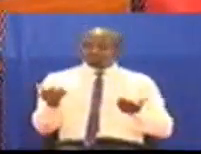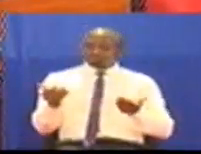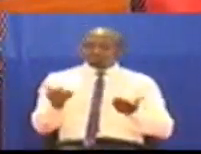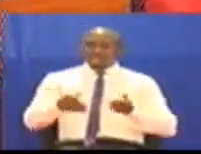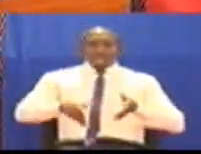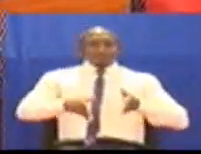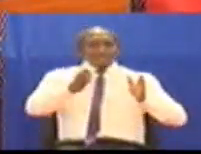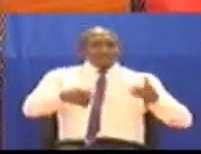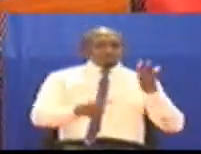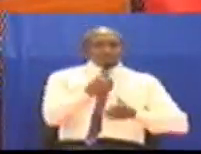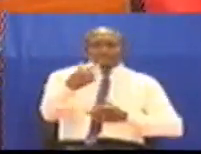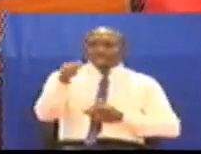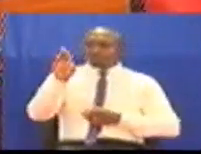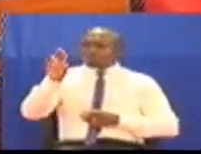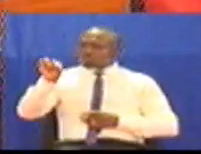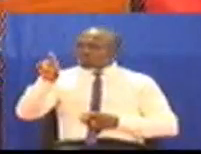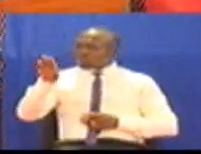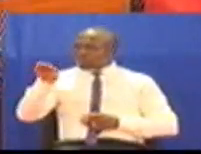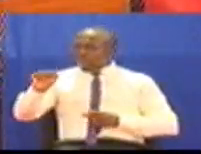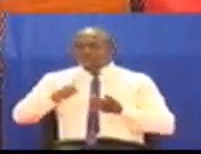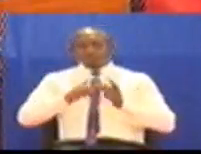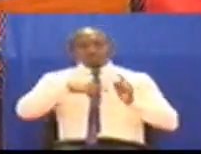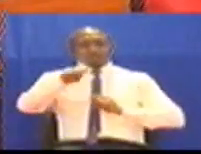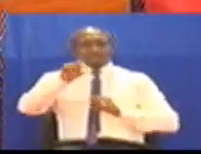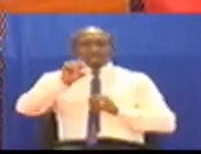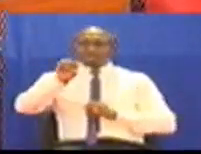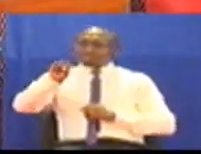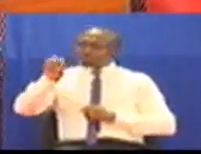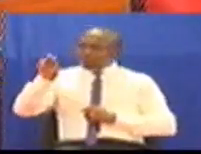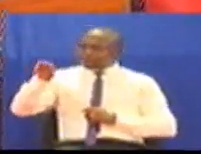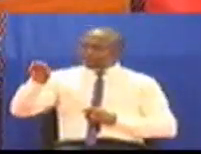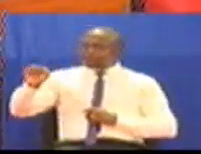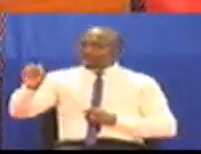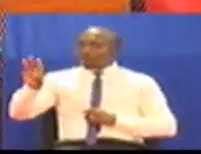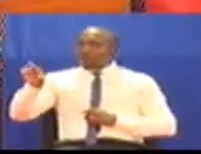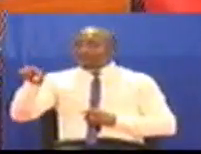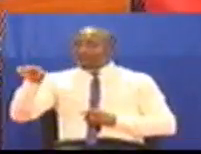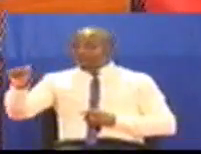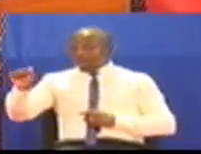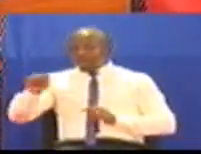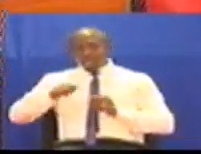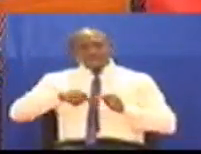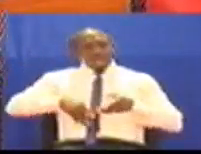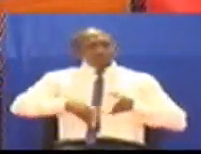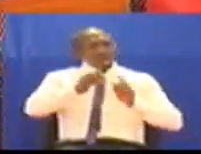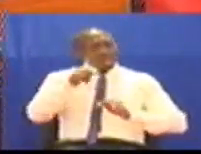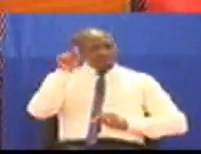ya kutoka Tunduma kwenda Sumbawanga. Mheshimiwa Naibu Spika, barabara ile